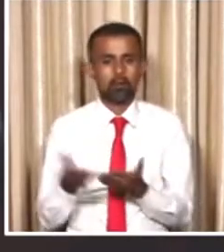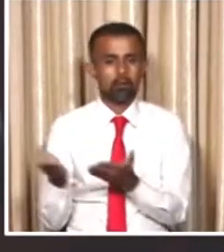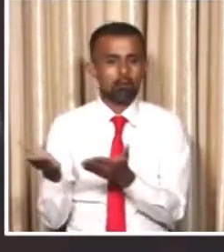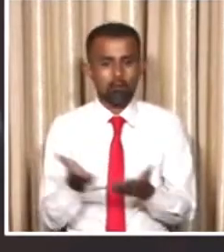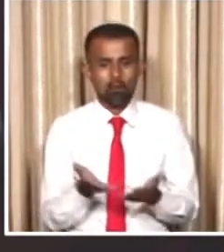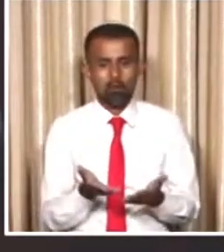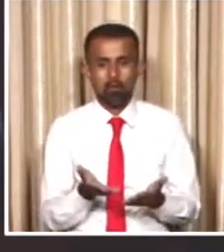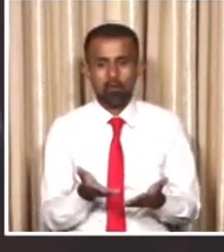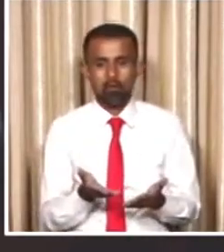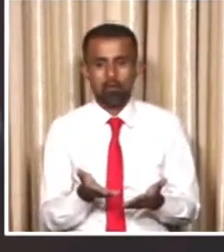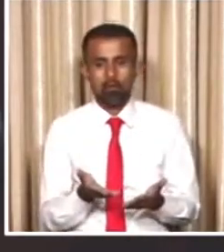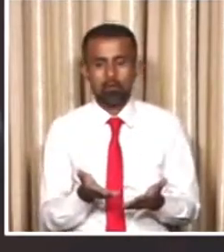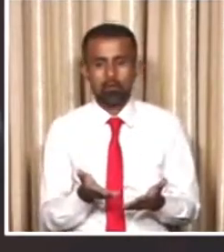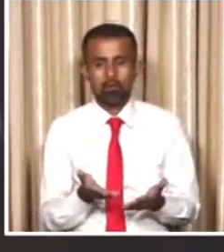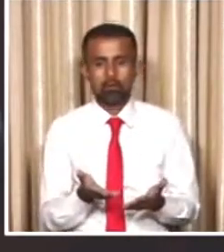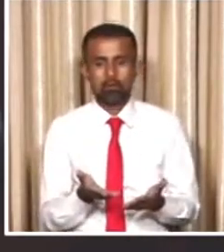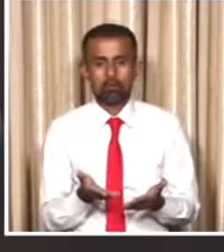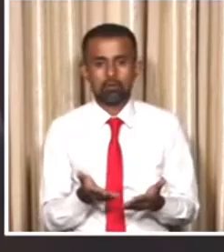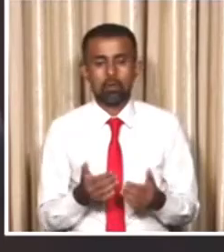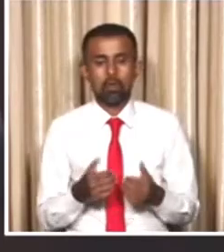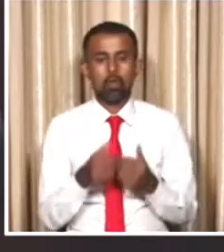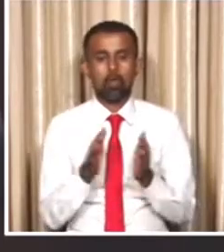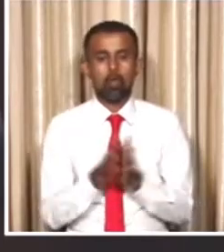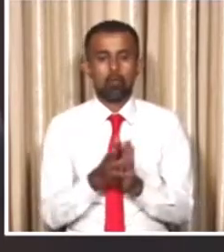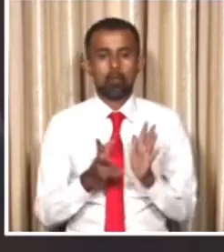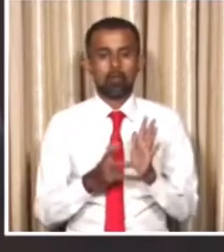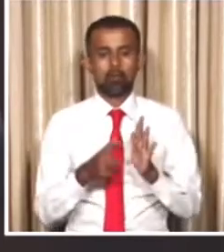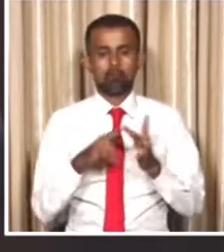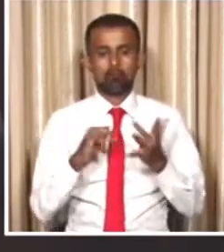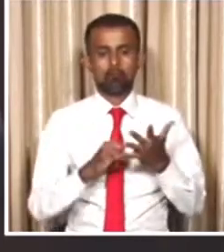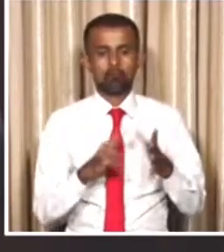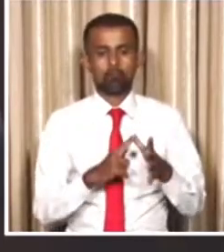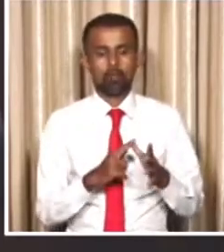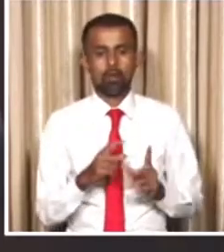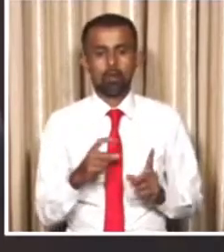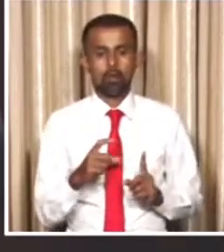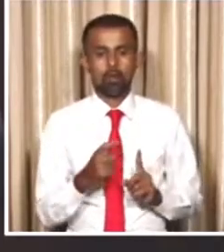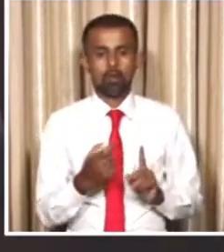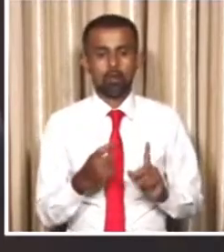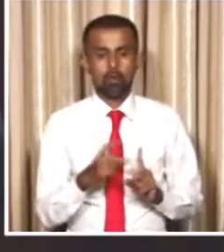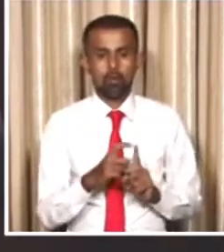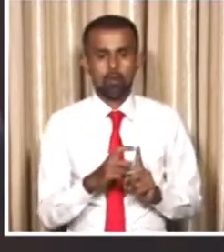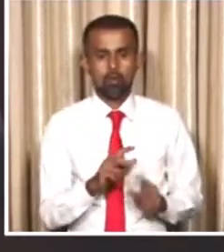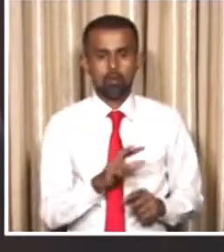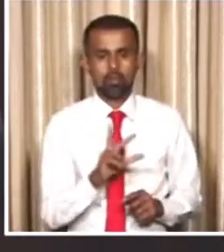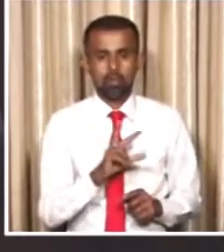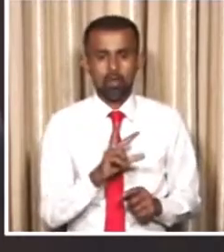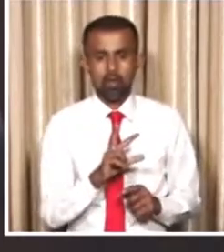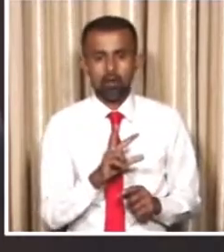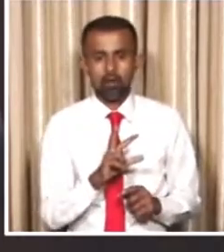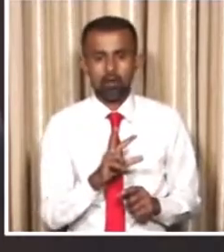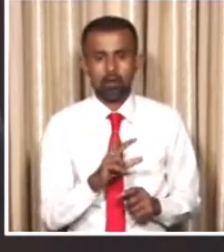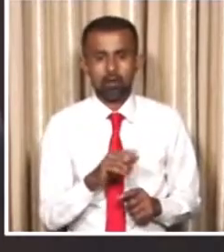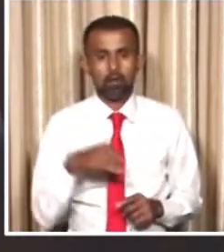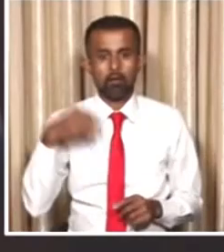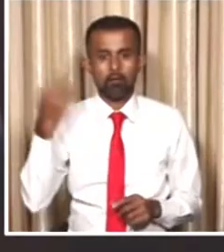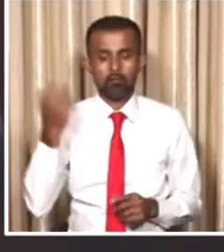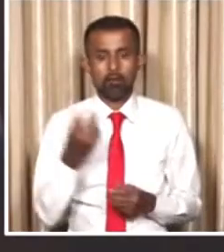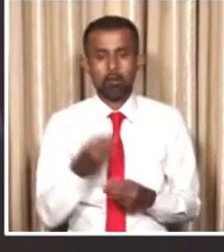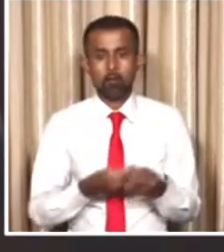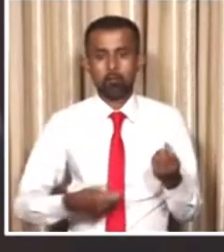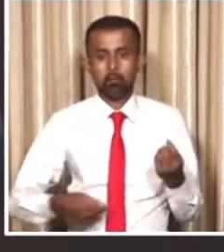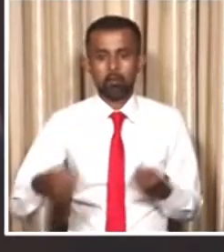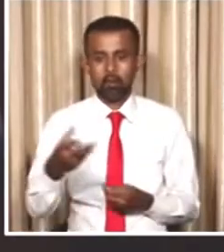කරලා හැම වීසා එකකින්ම ඩොලර් 18ක් ඒ පිටස්තරයකට යන්න